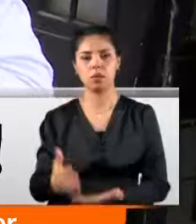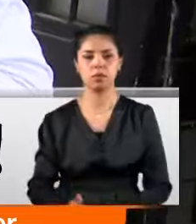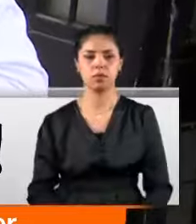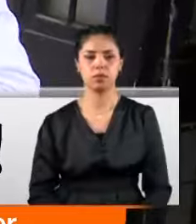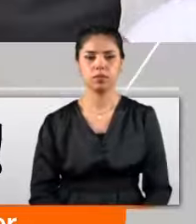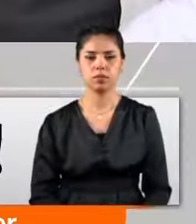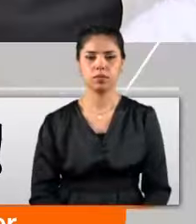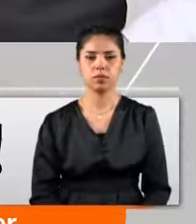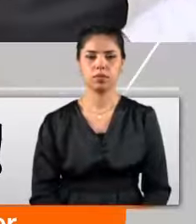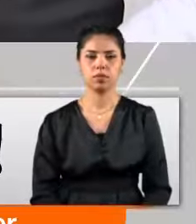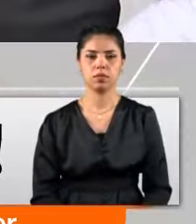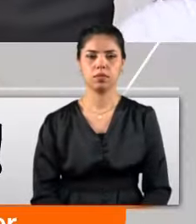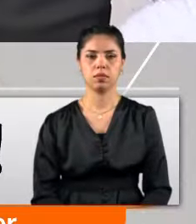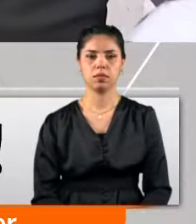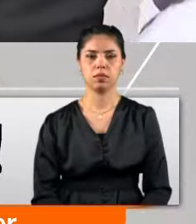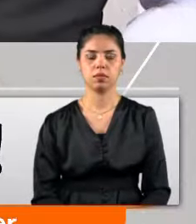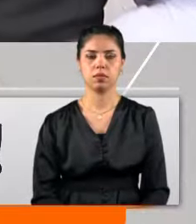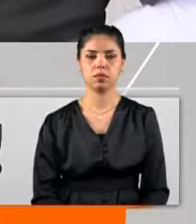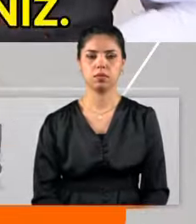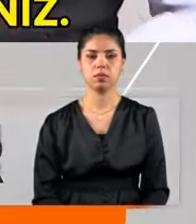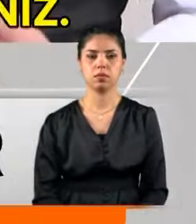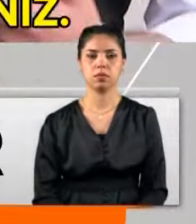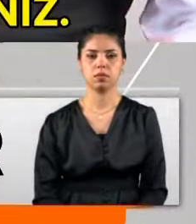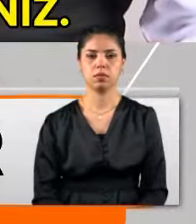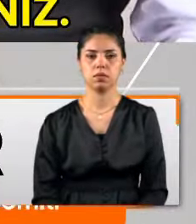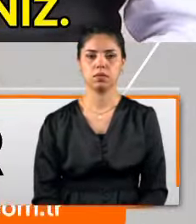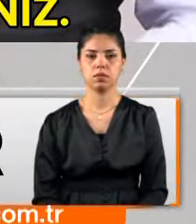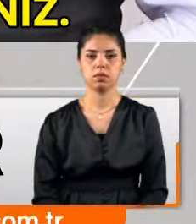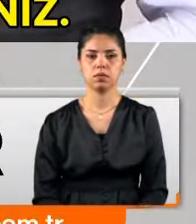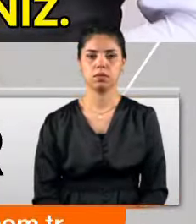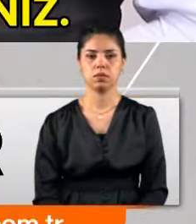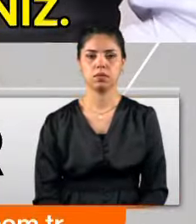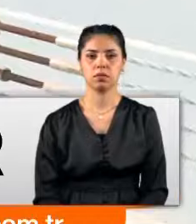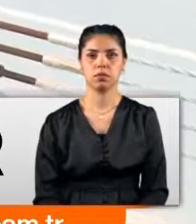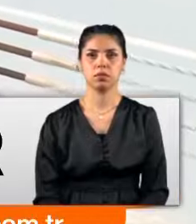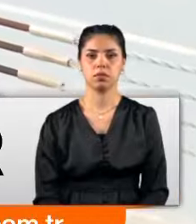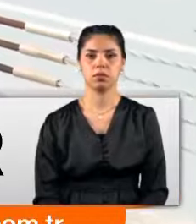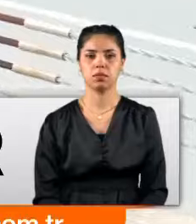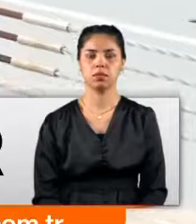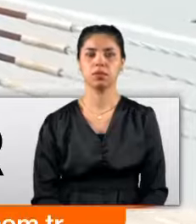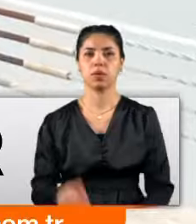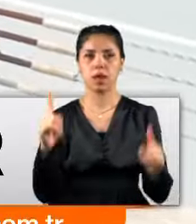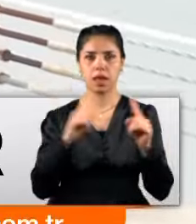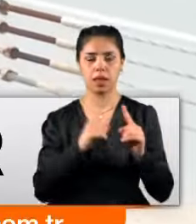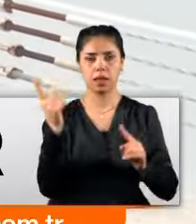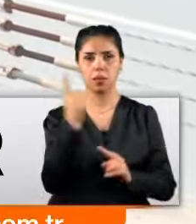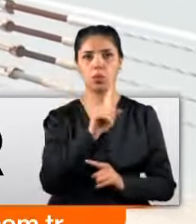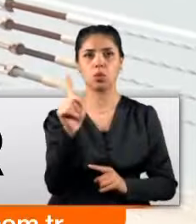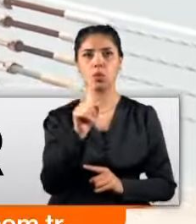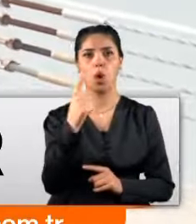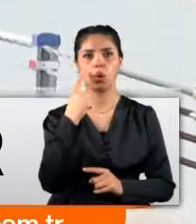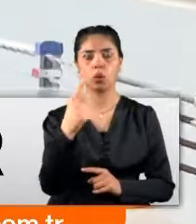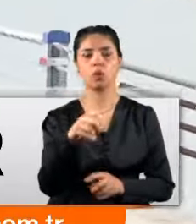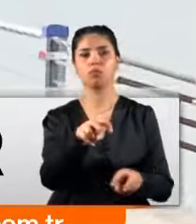size hizmet veren personelin hizmeti karşılığında ona verdiğiniz bir hediye babında düşünebilirsiniz. Hesabın %10'u alınarak